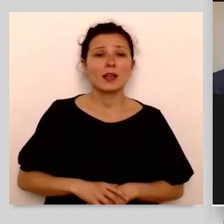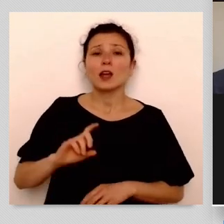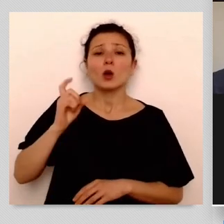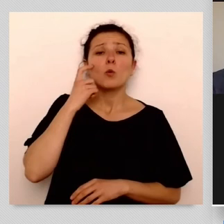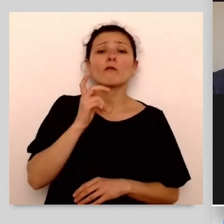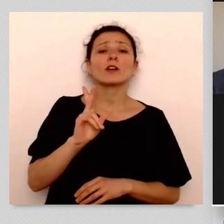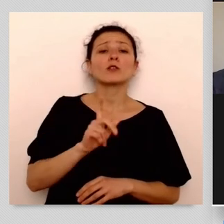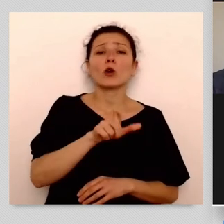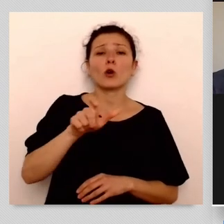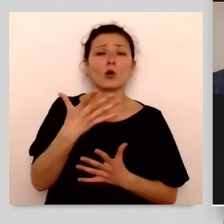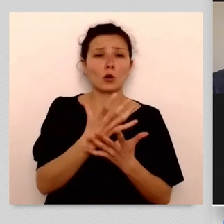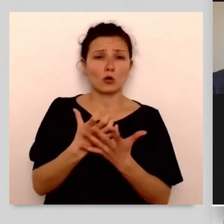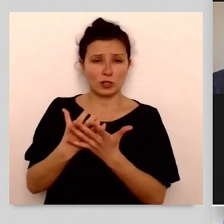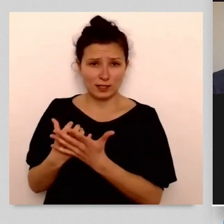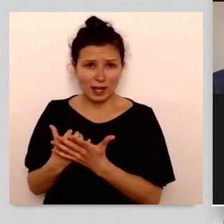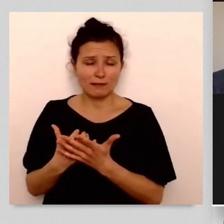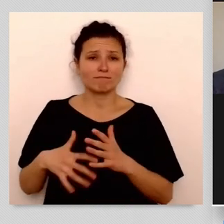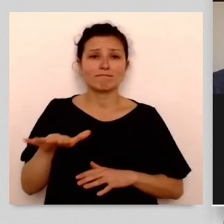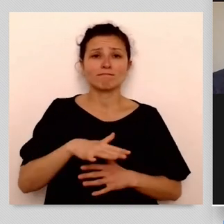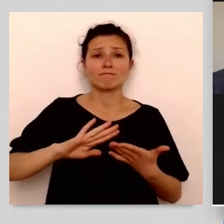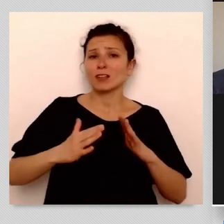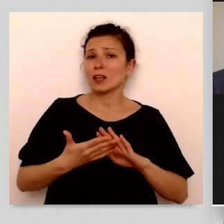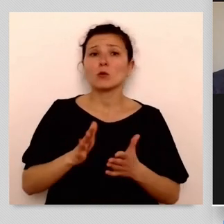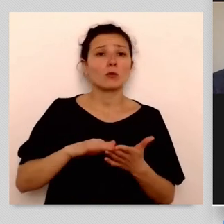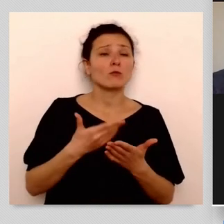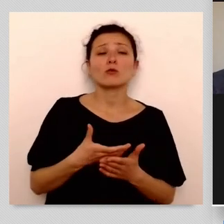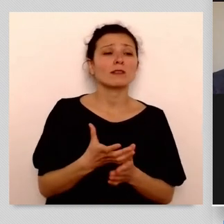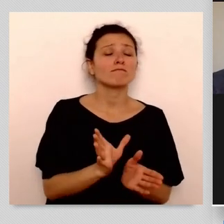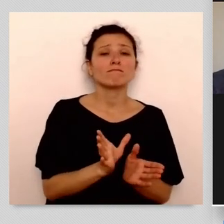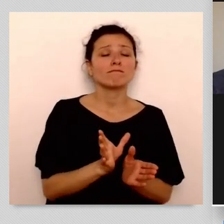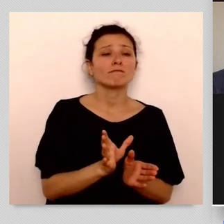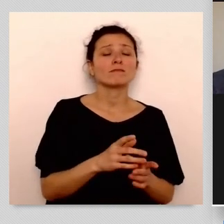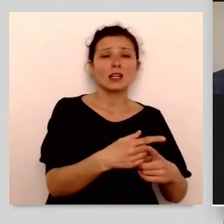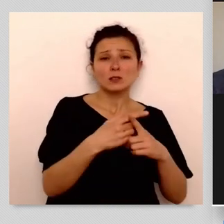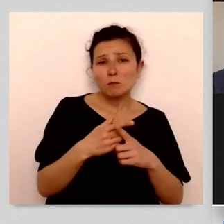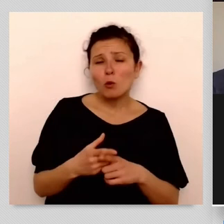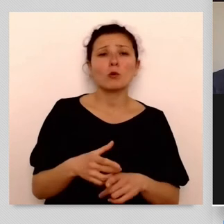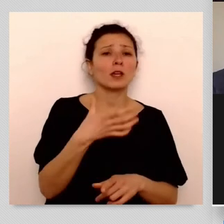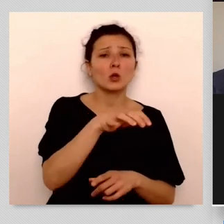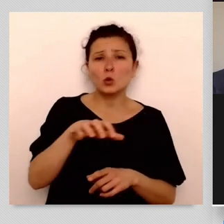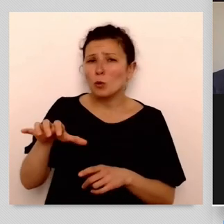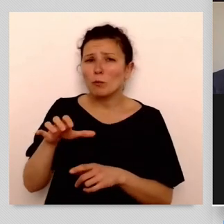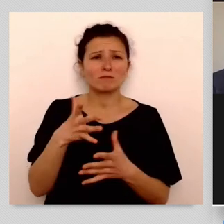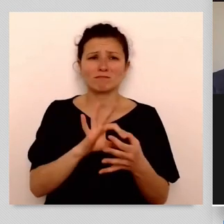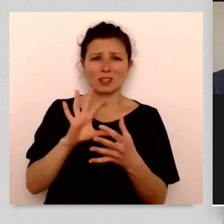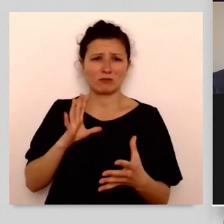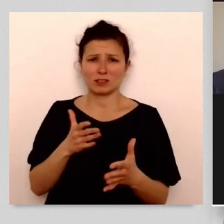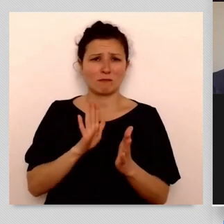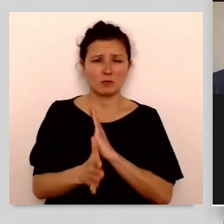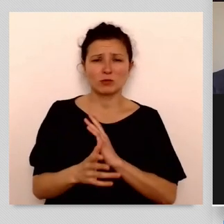aktorami na tym rynku są na przykład podmioty, czy spółki, czy fundusze niezwiązane bezpośrednio z